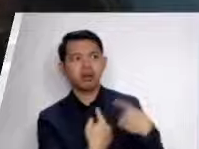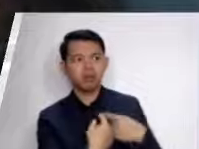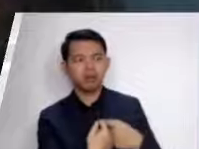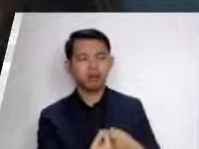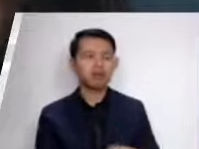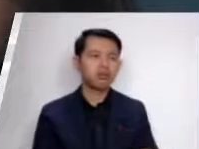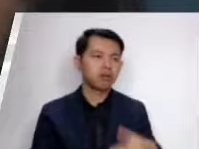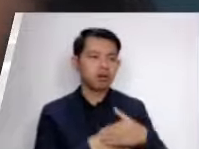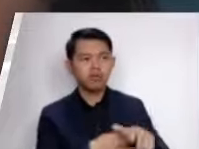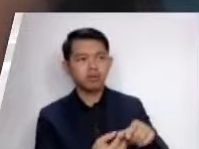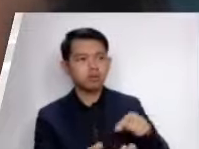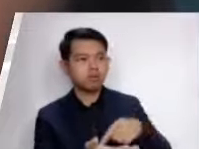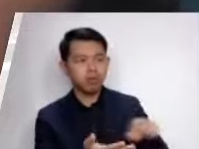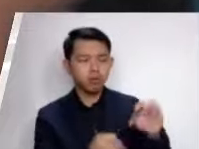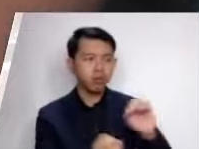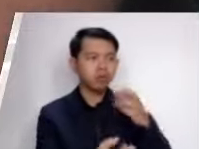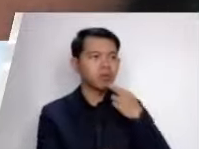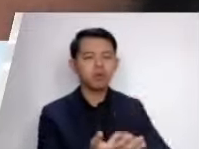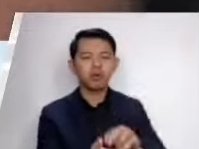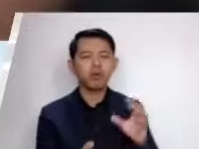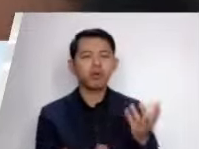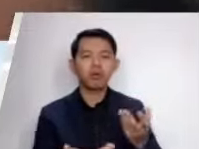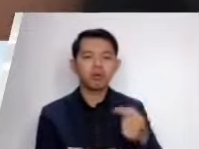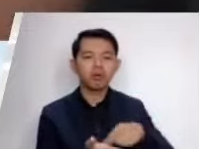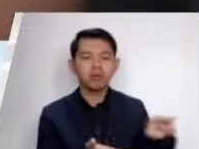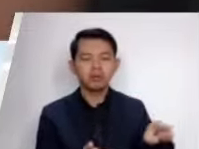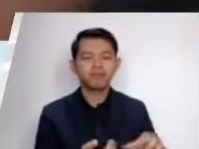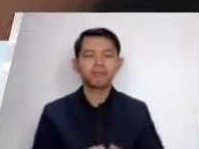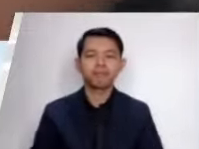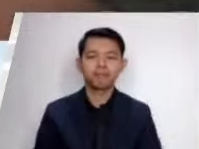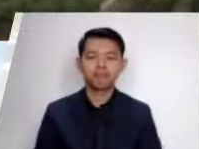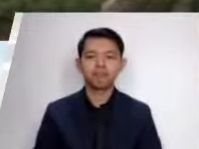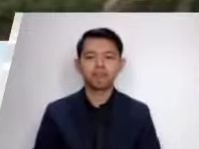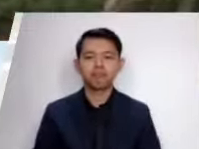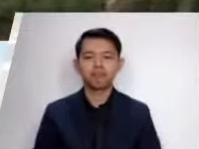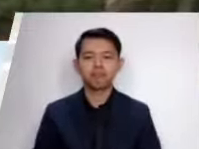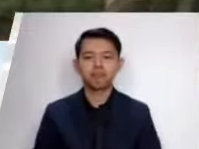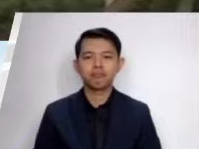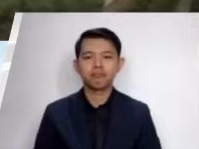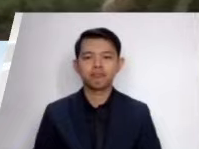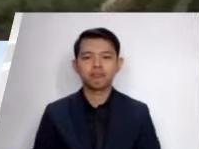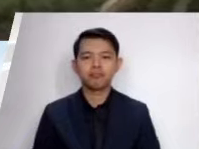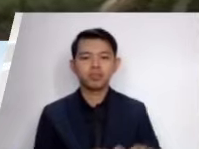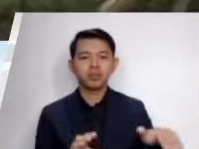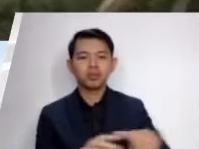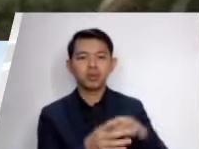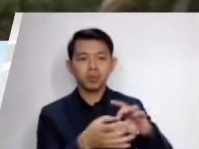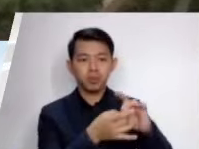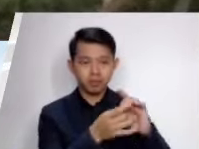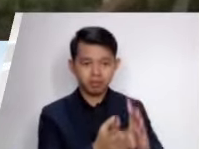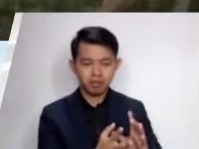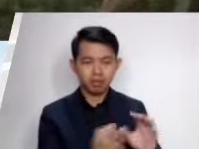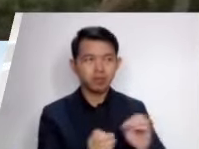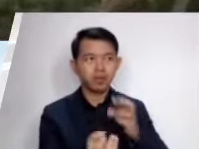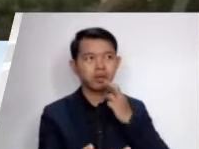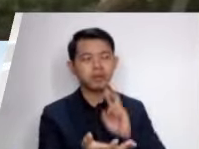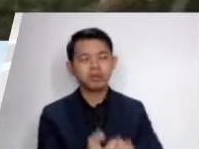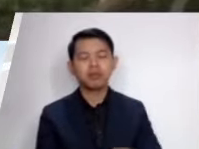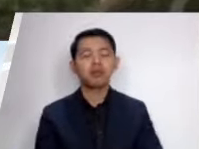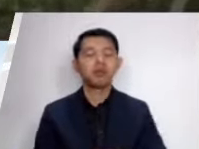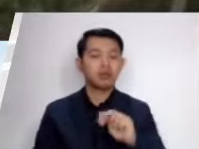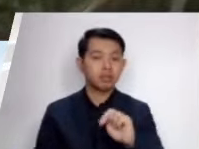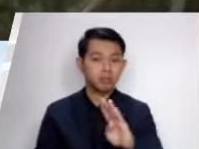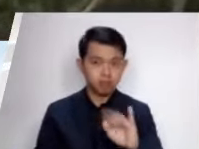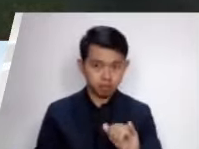wala. Tumangging magbigay ng kanyang pahayag ang wedding planner. Handa raw ang NBI Region 7 na magsampa ng reklamo